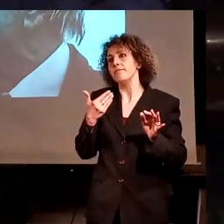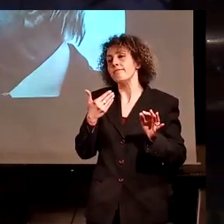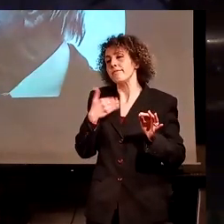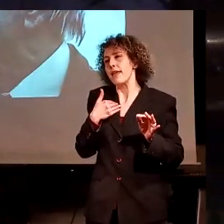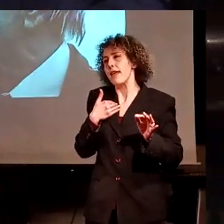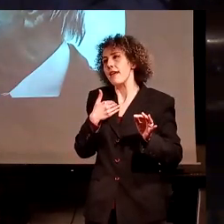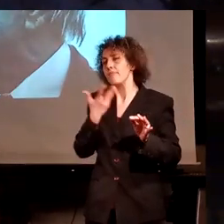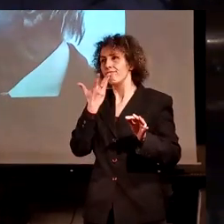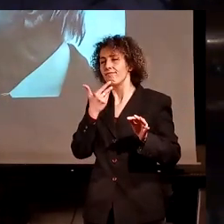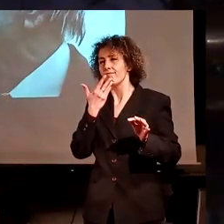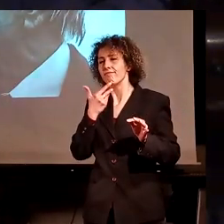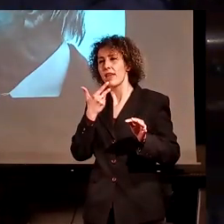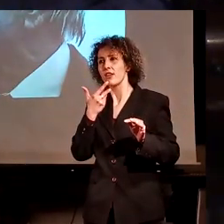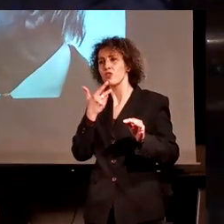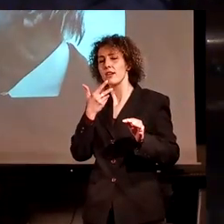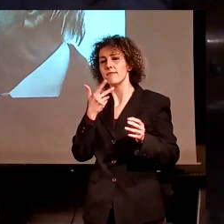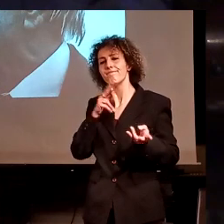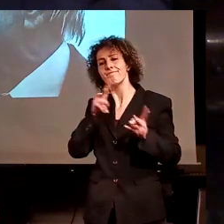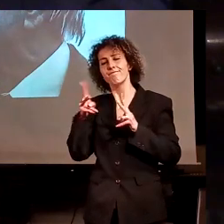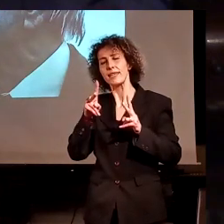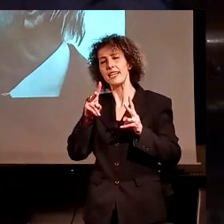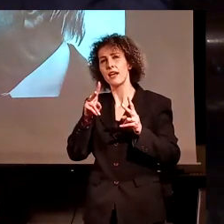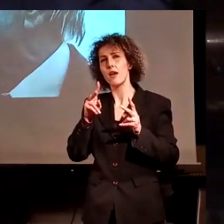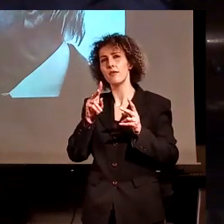in modo diverso e cioè